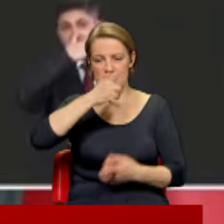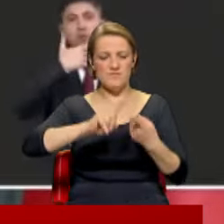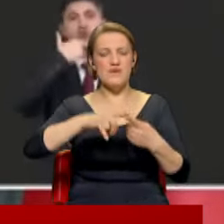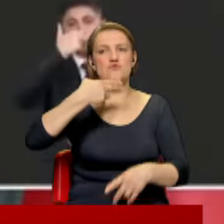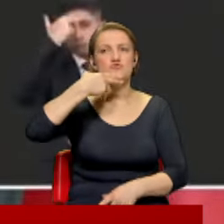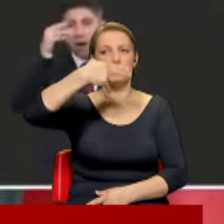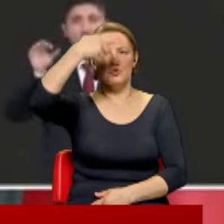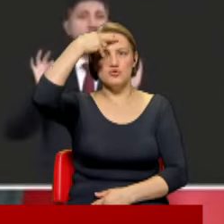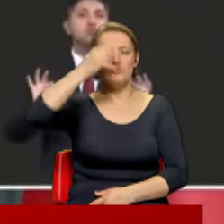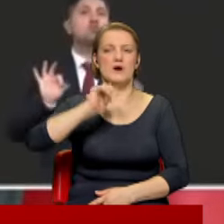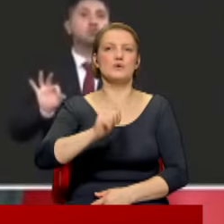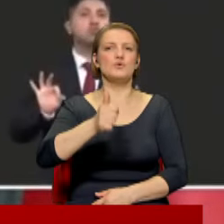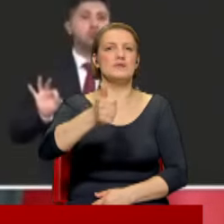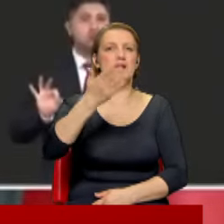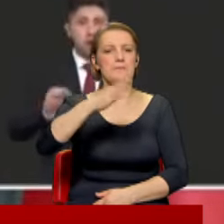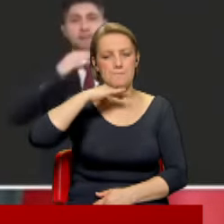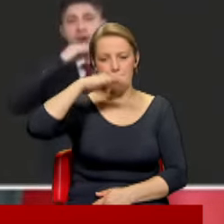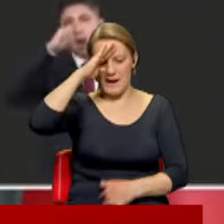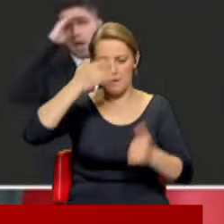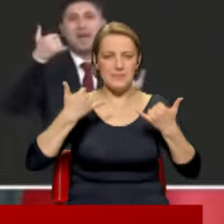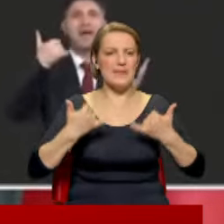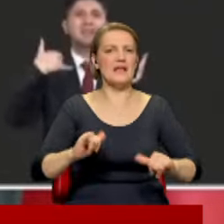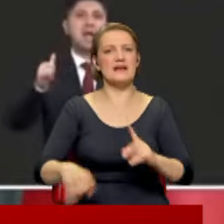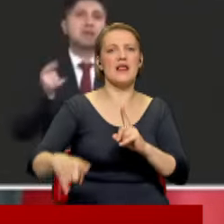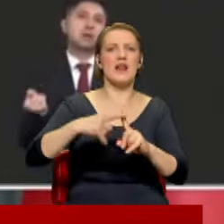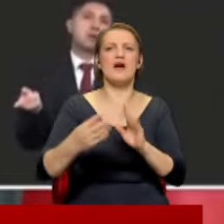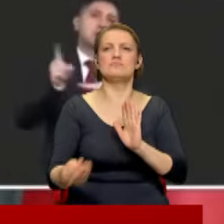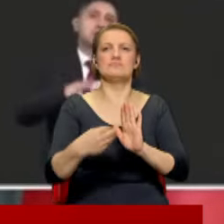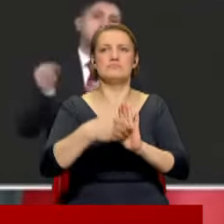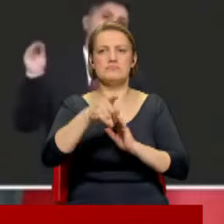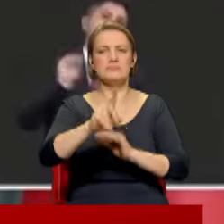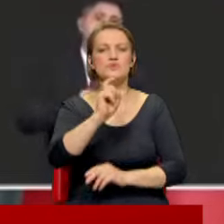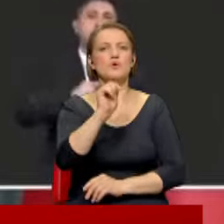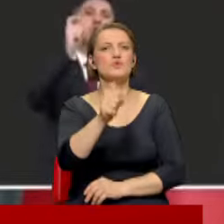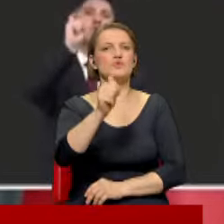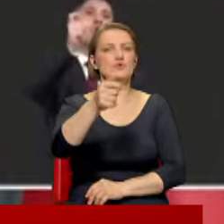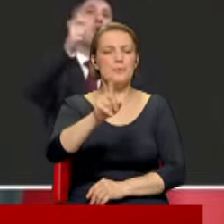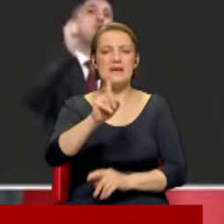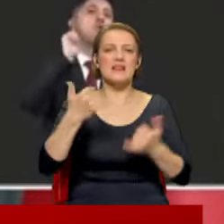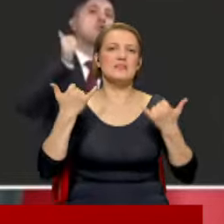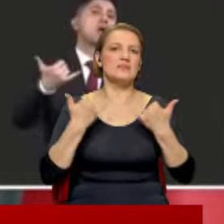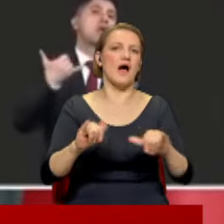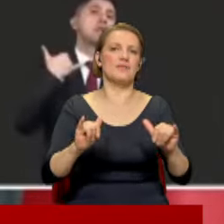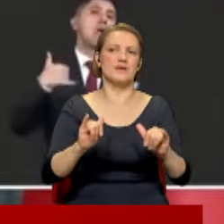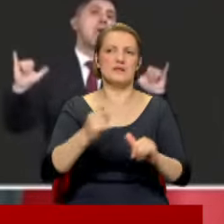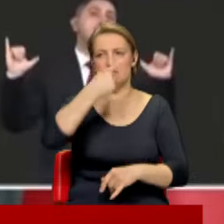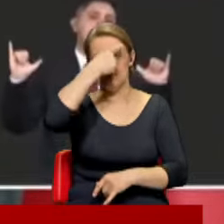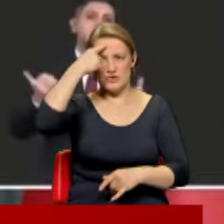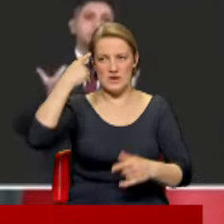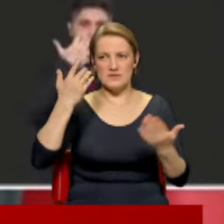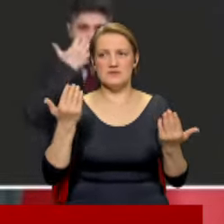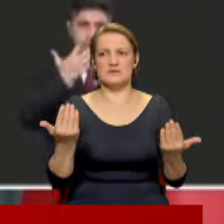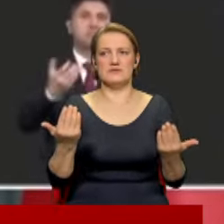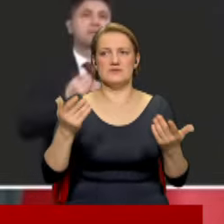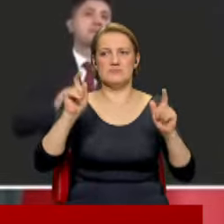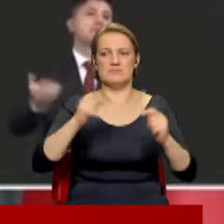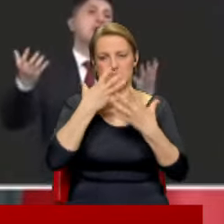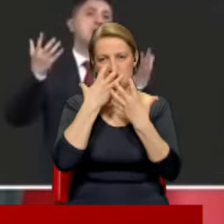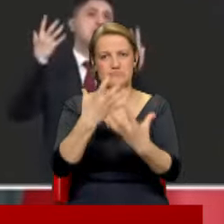Cuma günlerini de bayram tatiline ekleyerek 9 günlük bir tatil imkanı